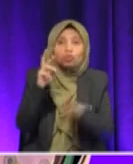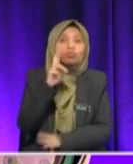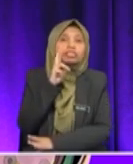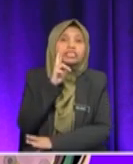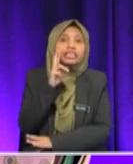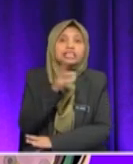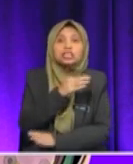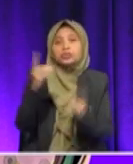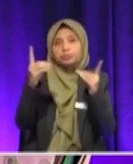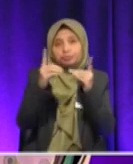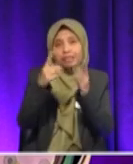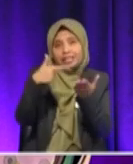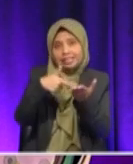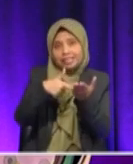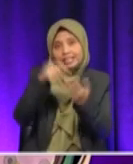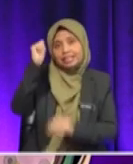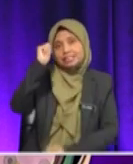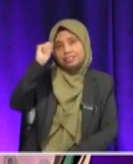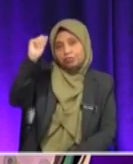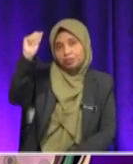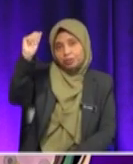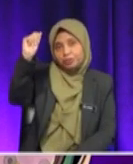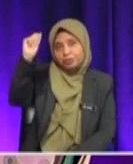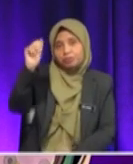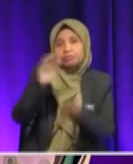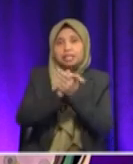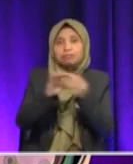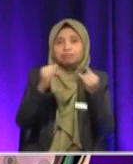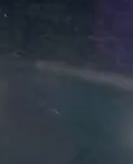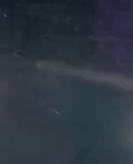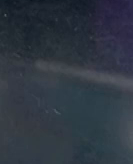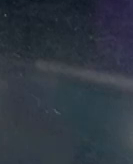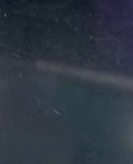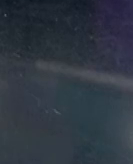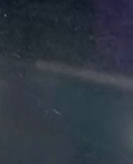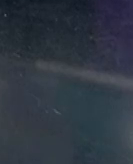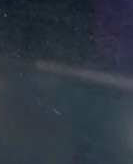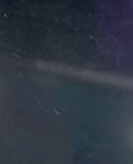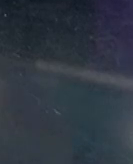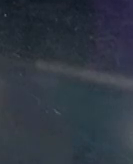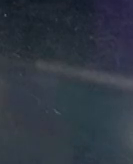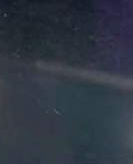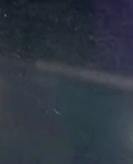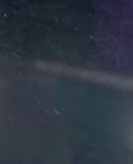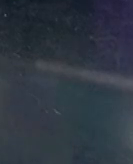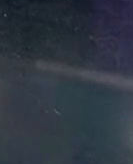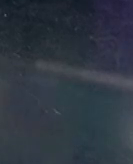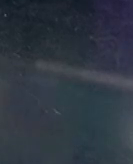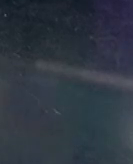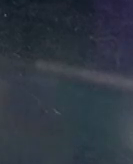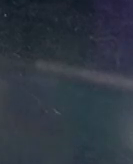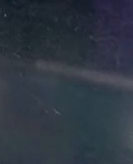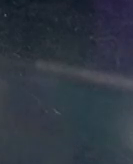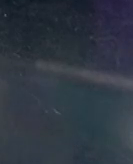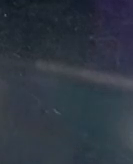dan sihir kita berjumpa lagi Assalamualaikum salam bye-bye Joy nyanyi sama-sama Neng